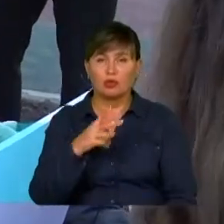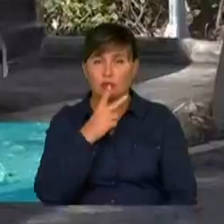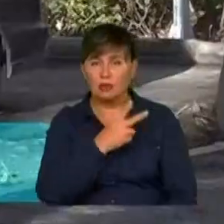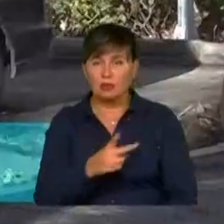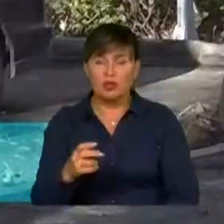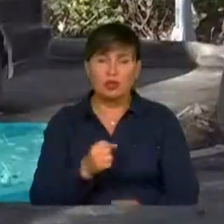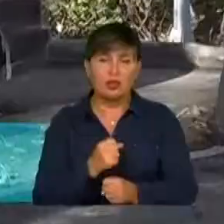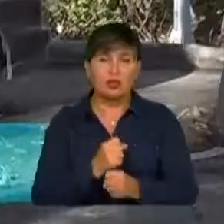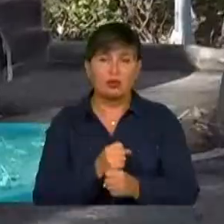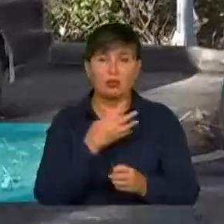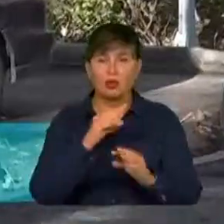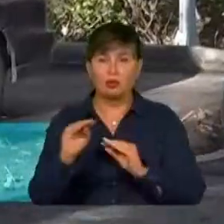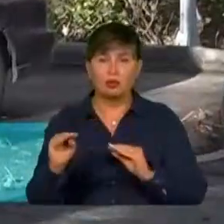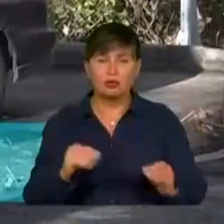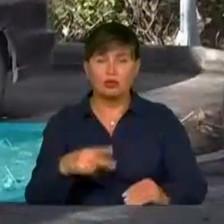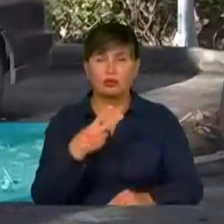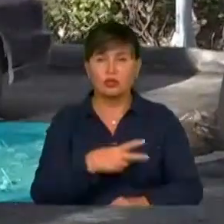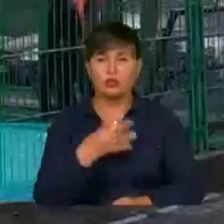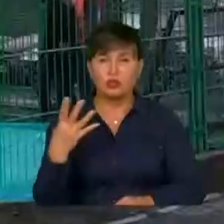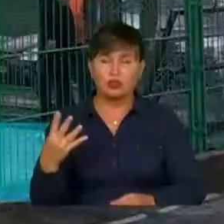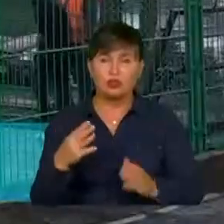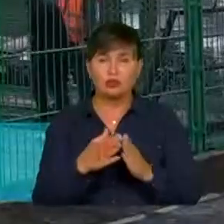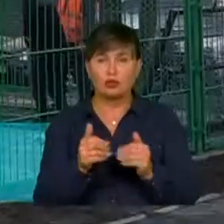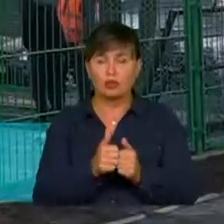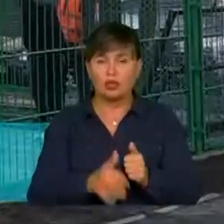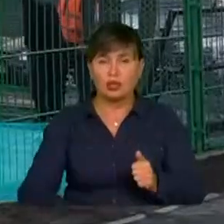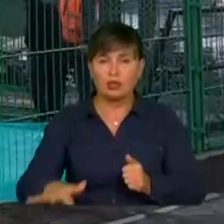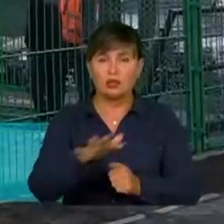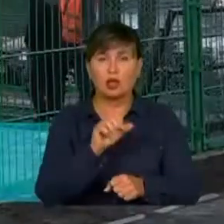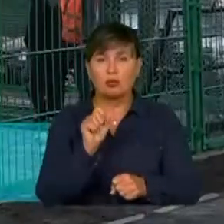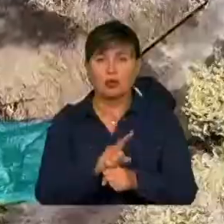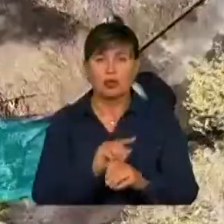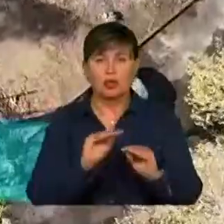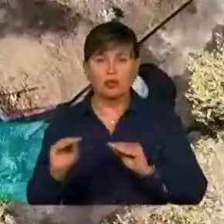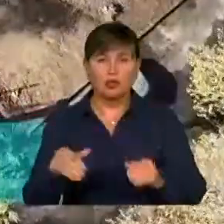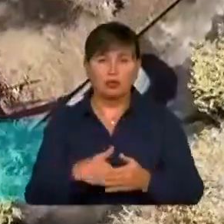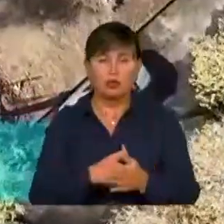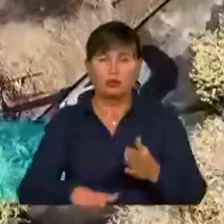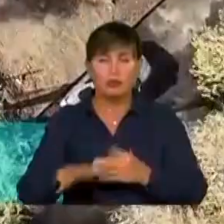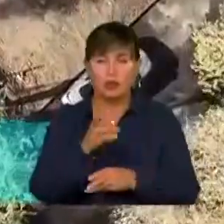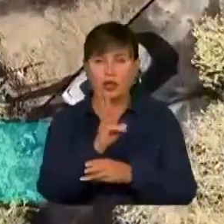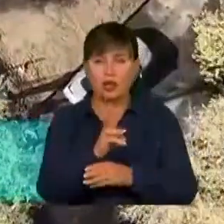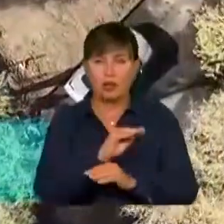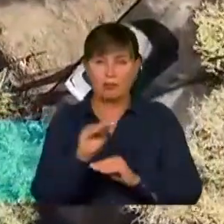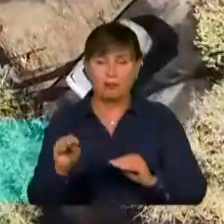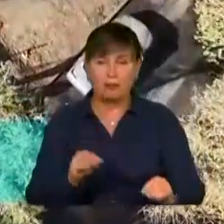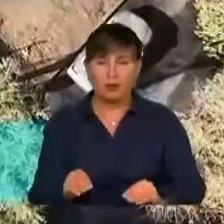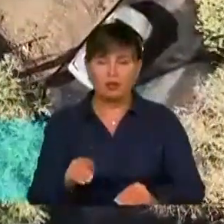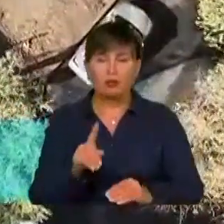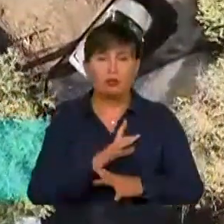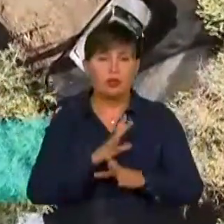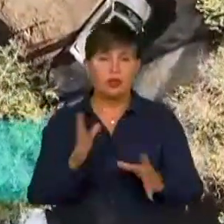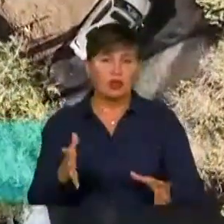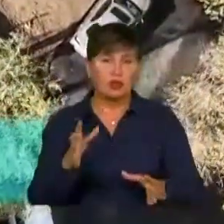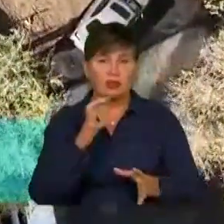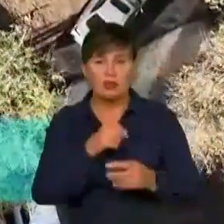проинспектировал работы по благоустройству 24 придомовых территорий. Он поручил оснастить новые дворы камерами видеонаблюдения во избежание